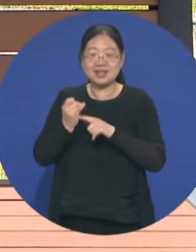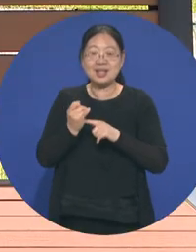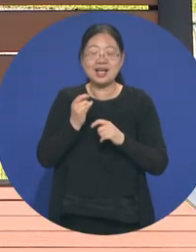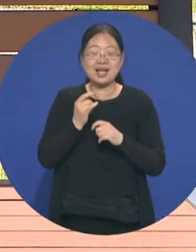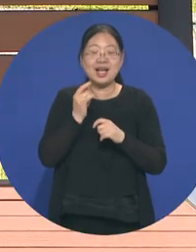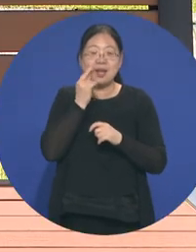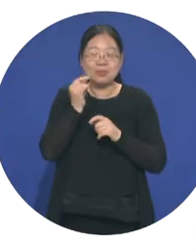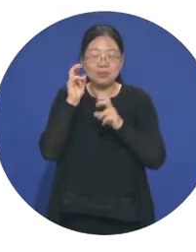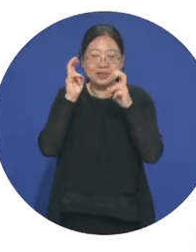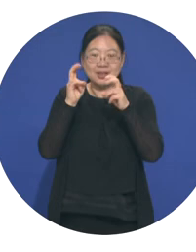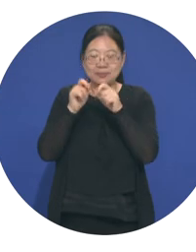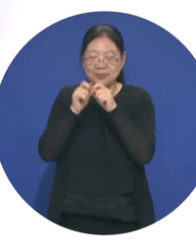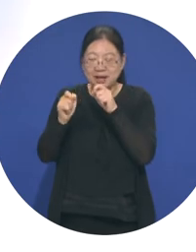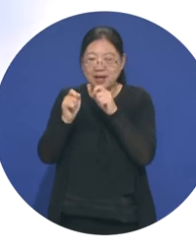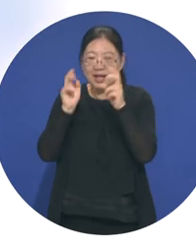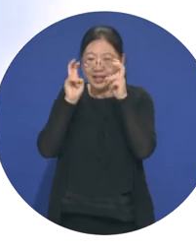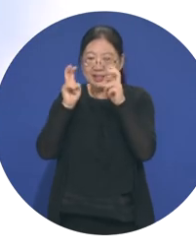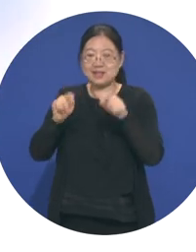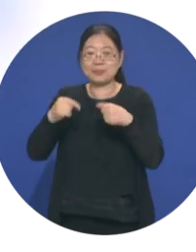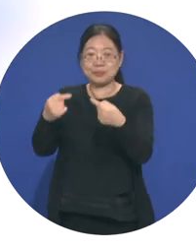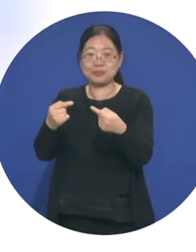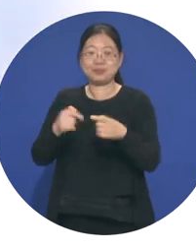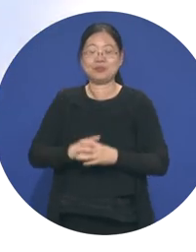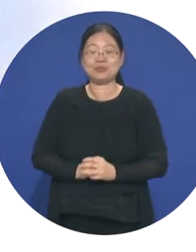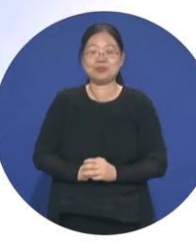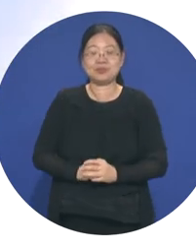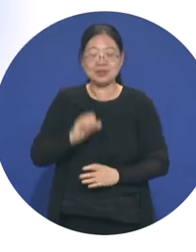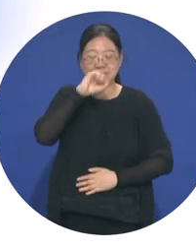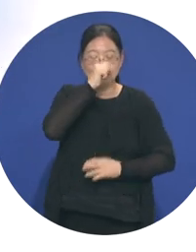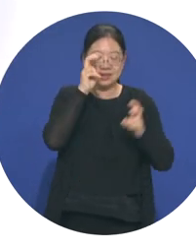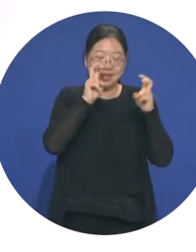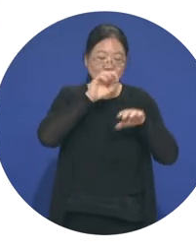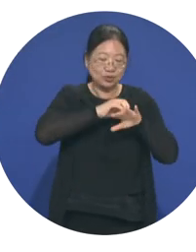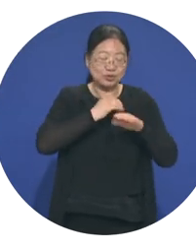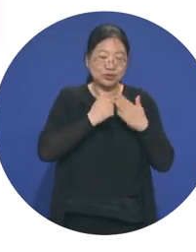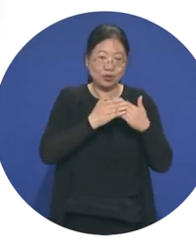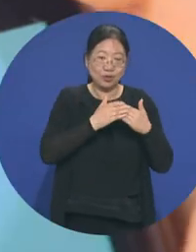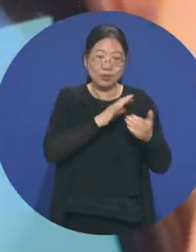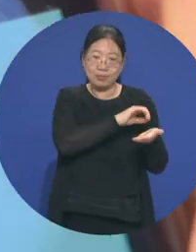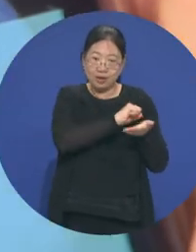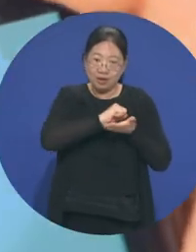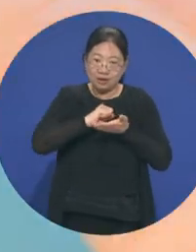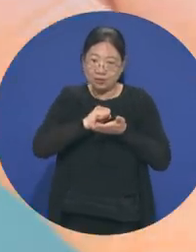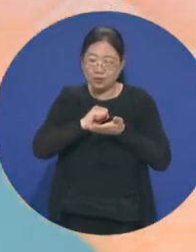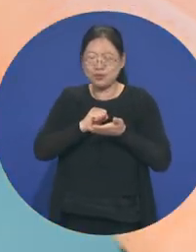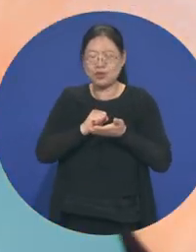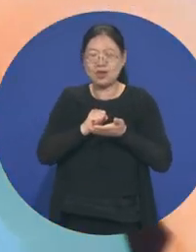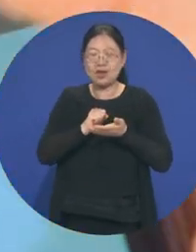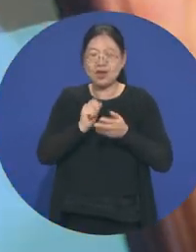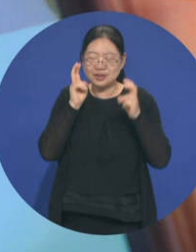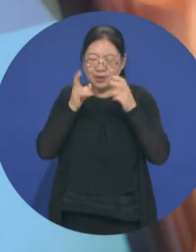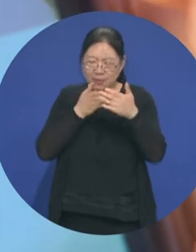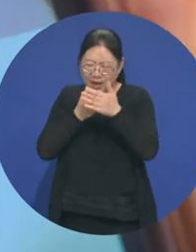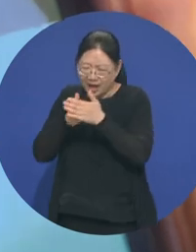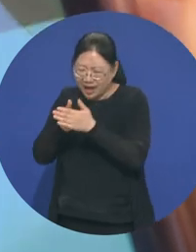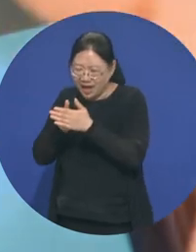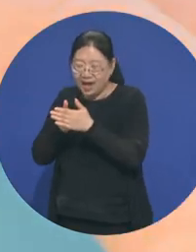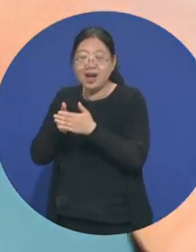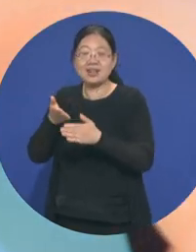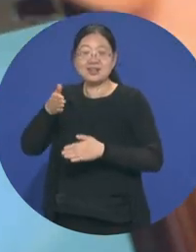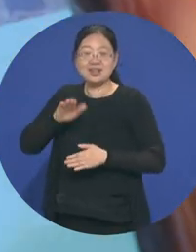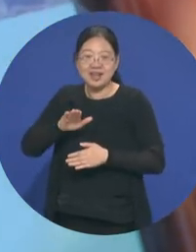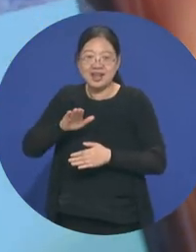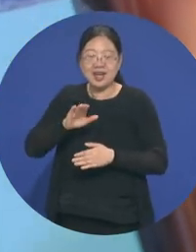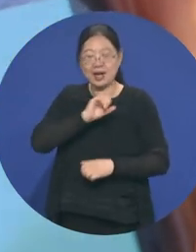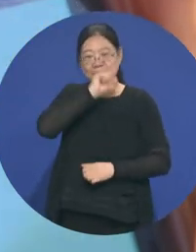자회사인 국내 한 소재 기업에 입사했습니다 대만 기업에서의 연수 경험이 바늘구멍 같은 취역 관물 통과하는데